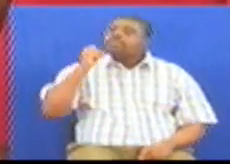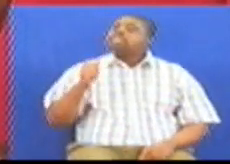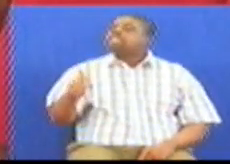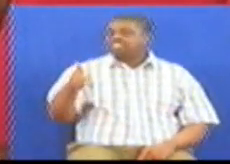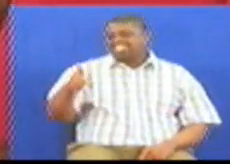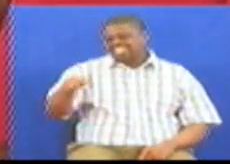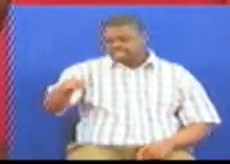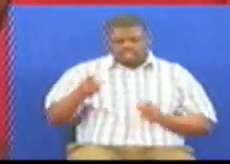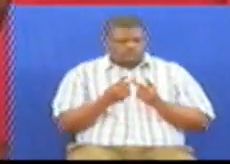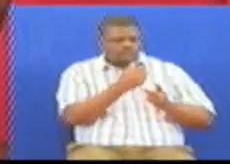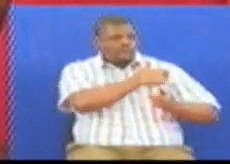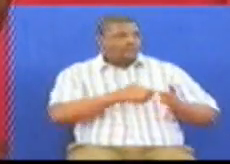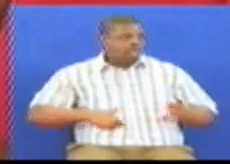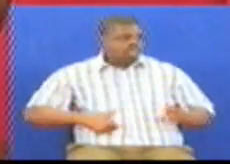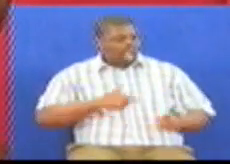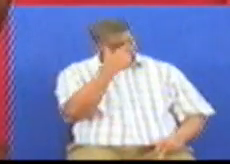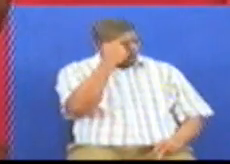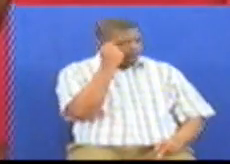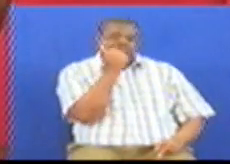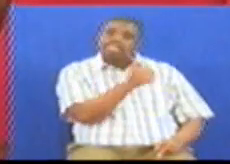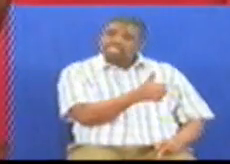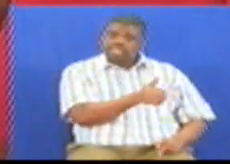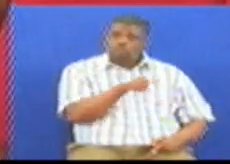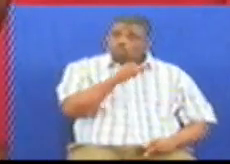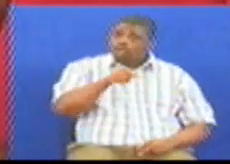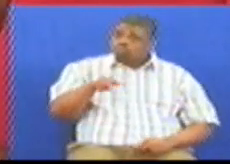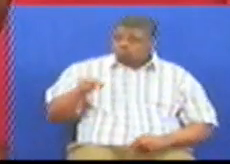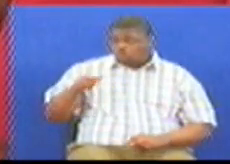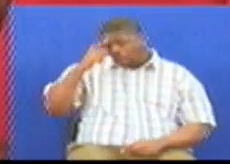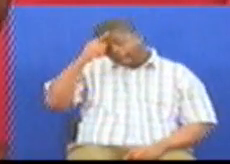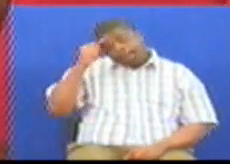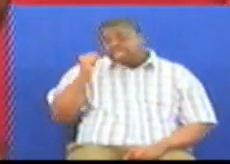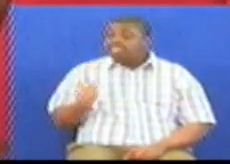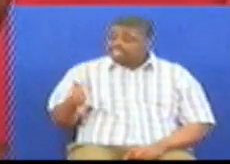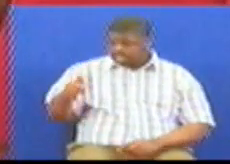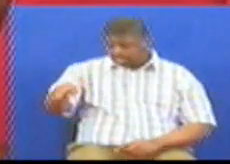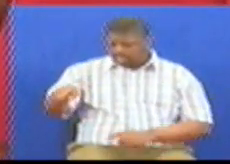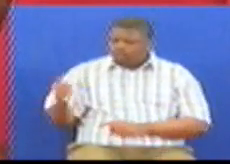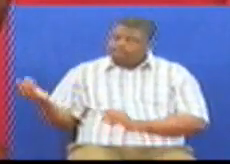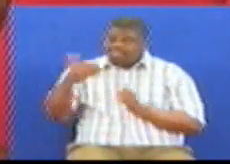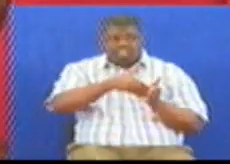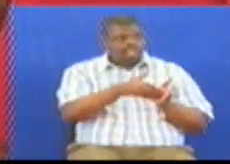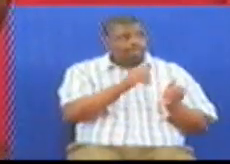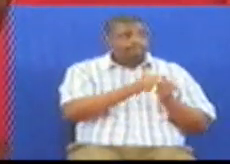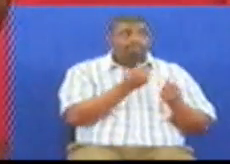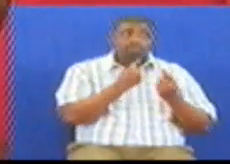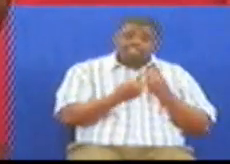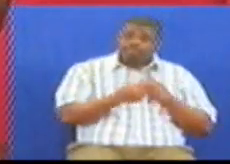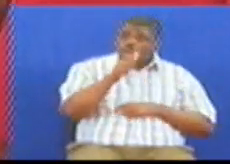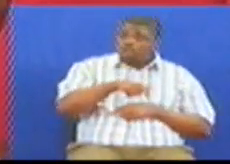Rais anakuamini na wana Namtumbo anakuamini. Ulifika kule Namtumbo, uliyosema yale bado